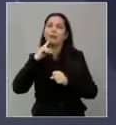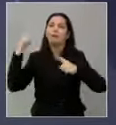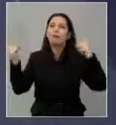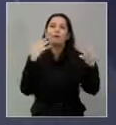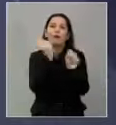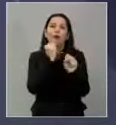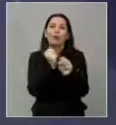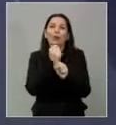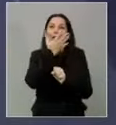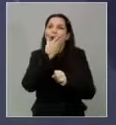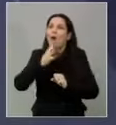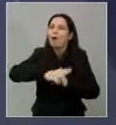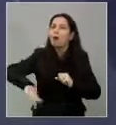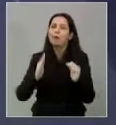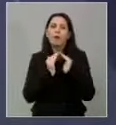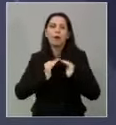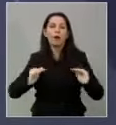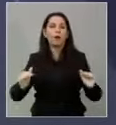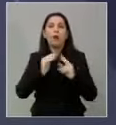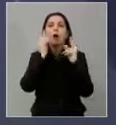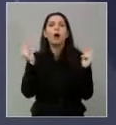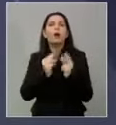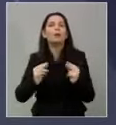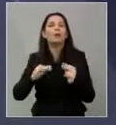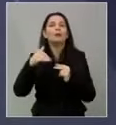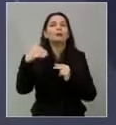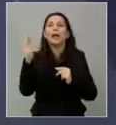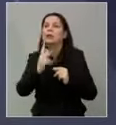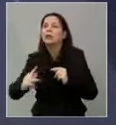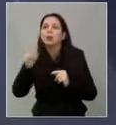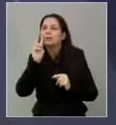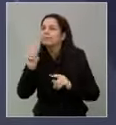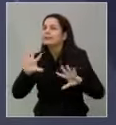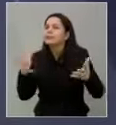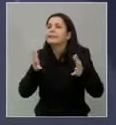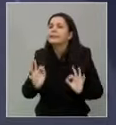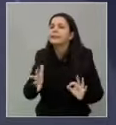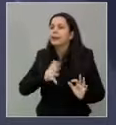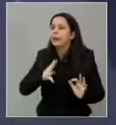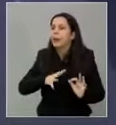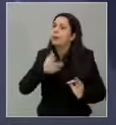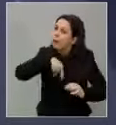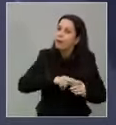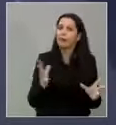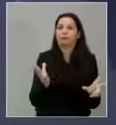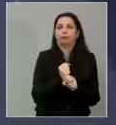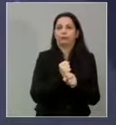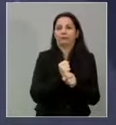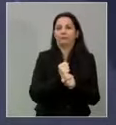ανταποκριθούμε έτσι στις ανάγκες της κοινωνίας. Όλα αυτά τα κάνουμε πράξη στη Pfizer και με την επένδυση της